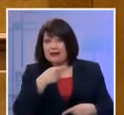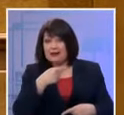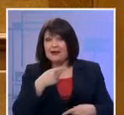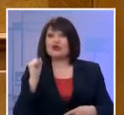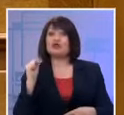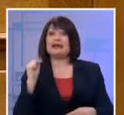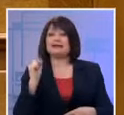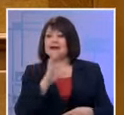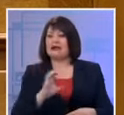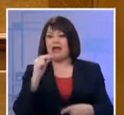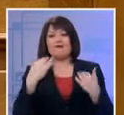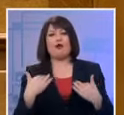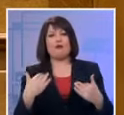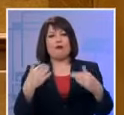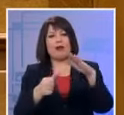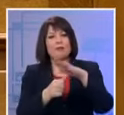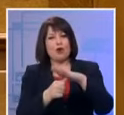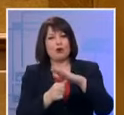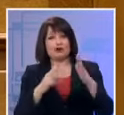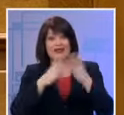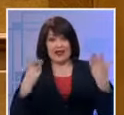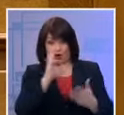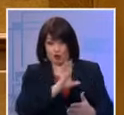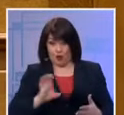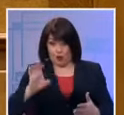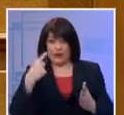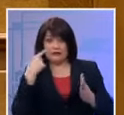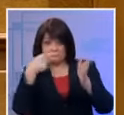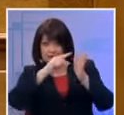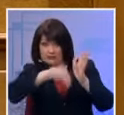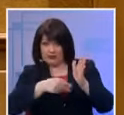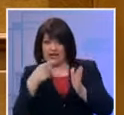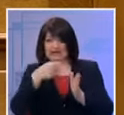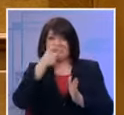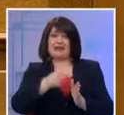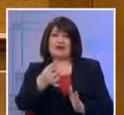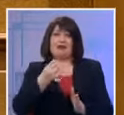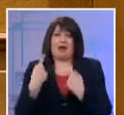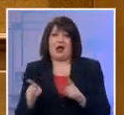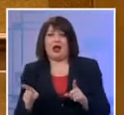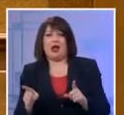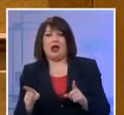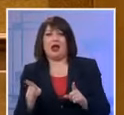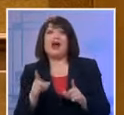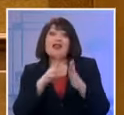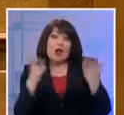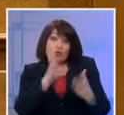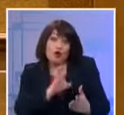Ευρωκοινοβουλίου, που όταν 18 χώρες λένε ότι υπογράψατε αυτό και εσείς λέτε κάτι άλλο, σας είπε ότι μάλλον δίκιο έχουν οι